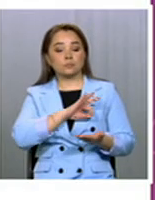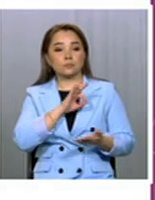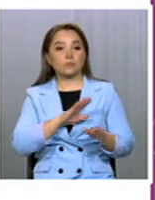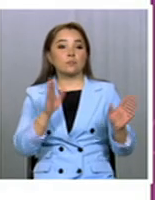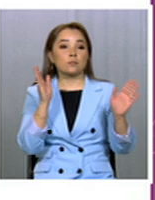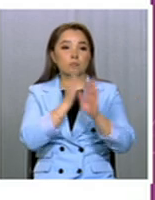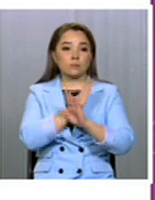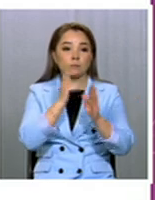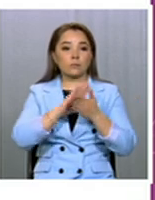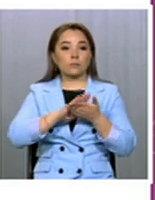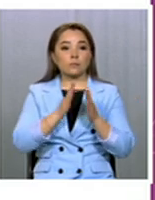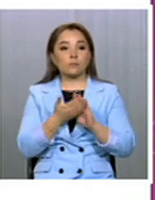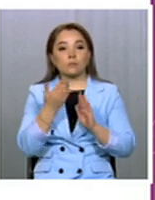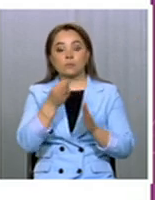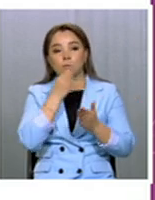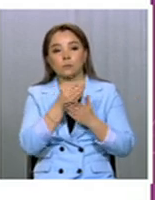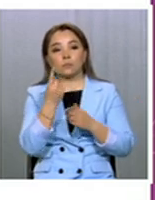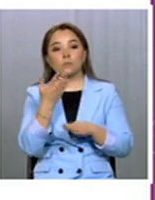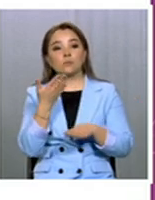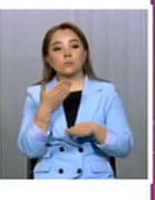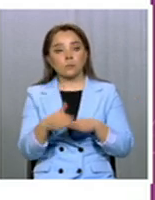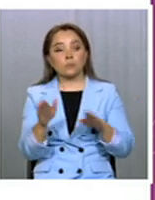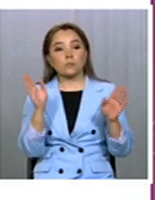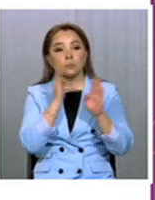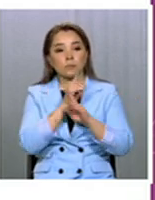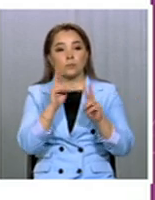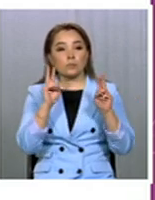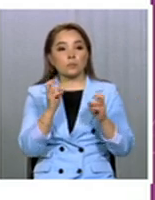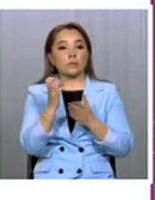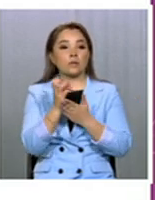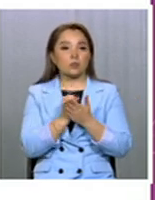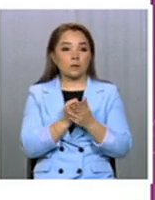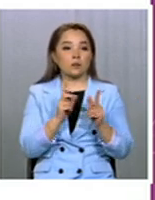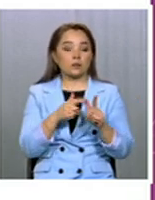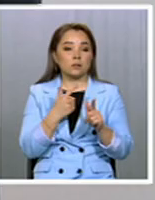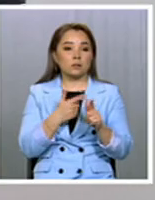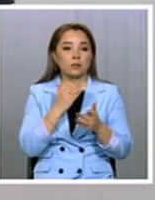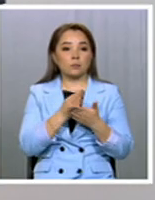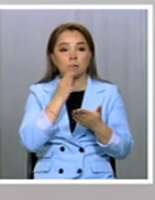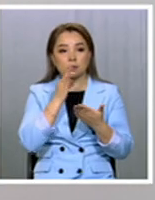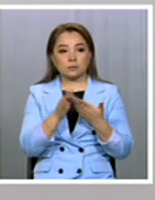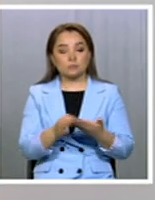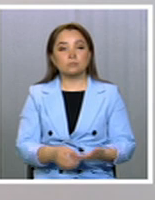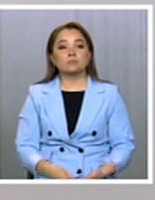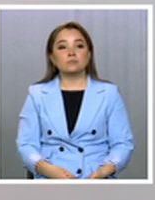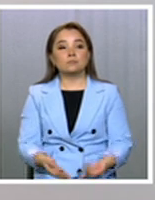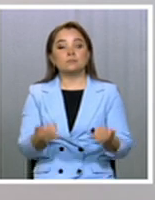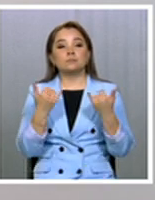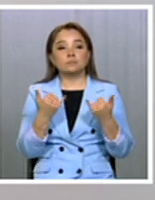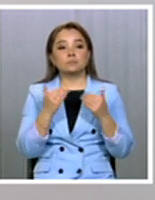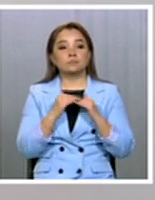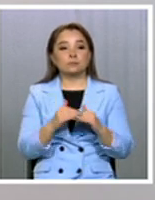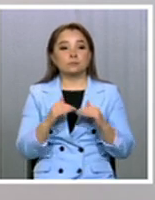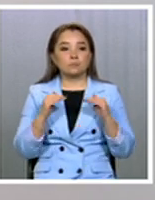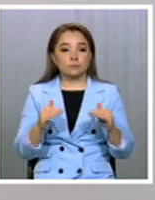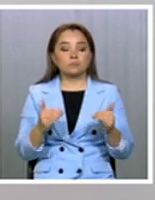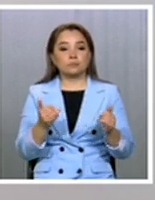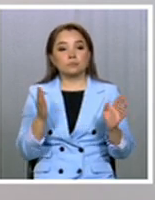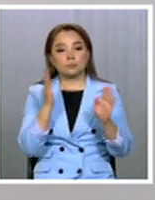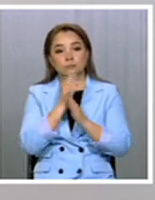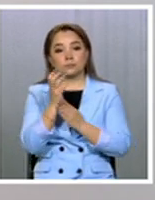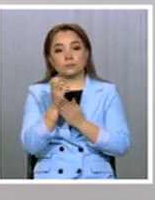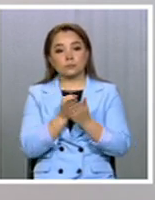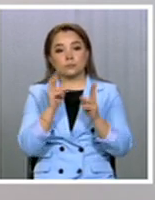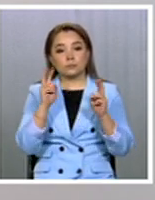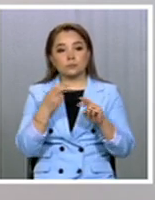табиғи жағдайлардың бір бөлігі табиғат ресурстары деп аталады. Енді, балалар, табиғат